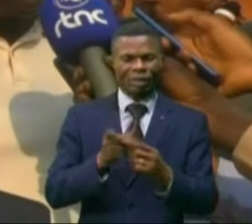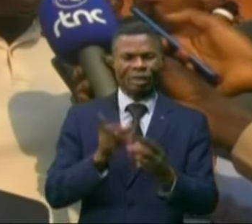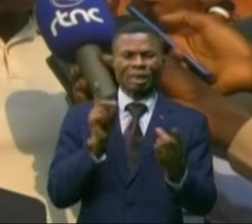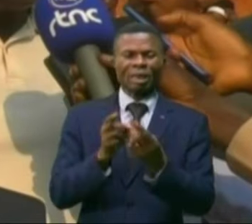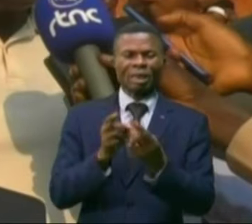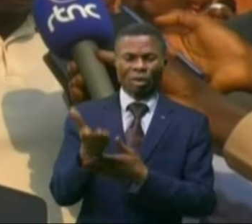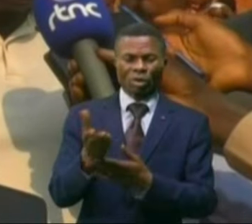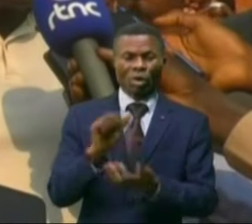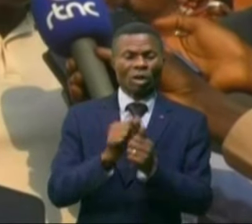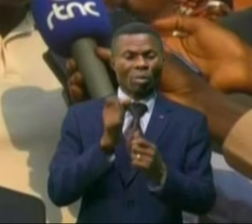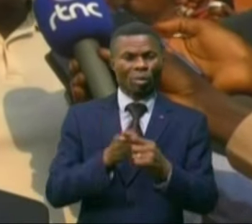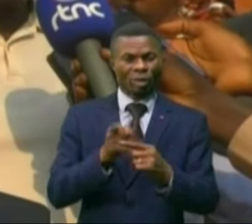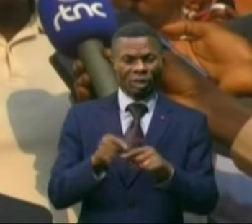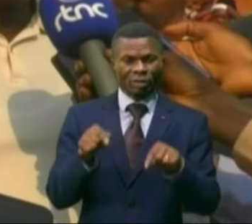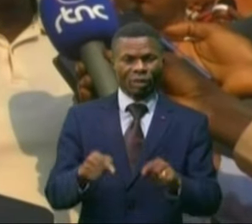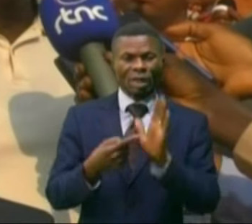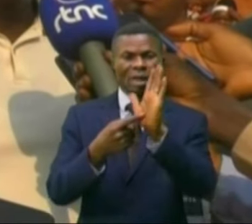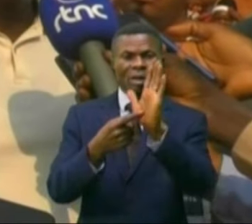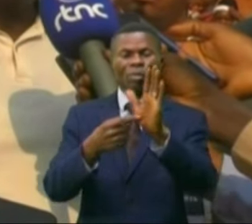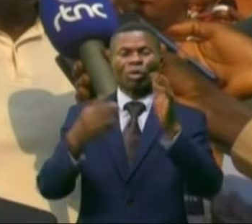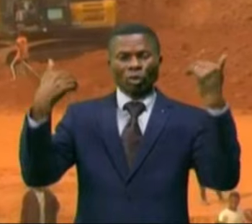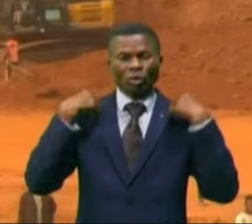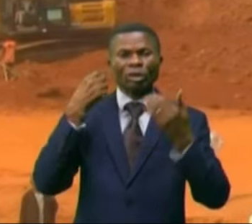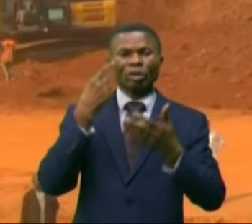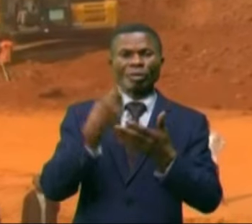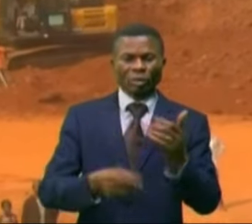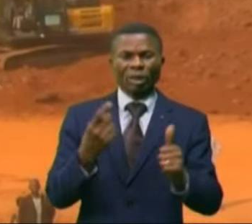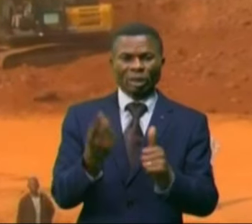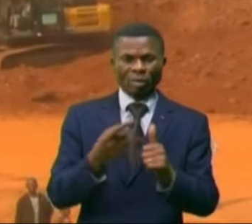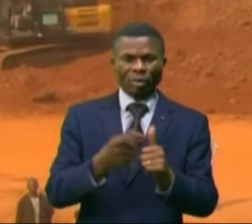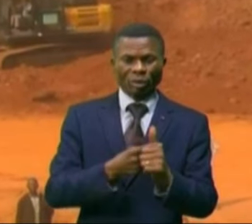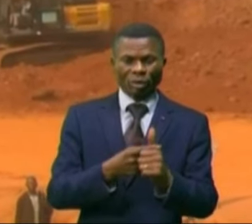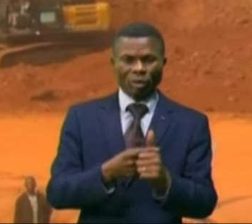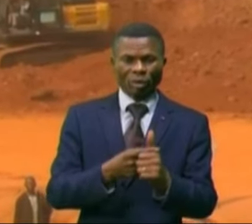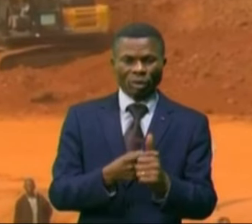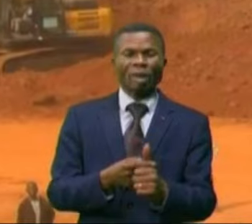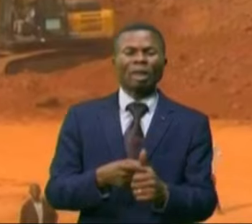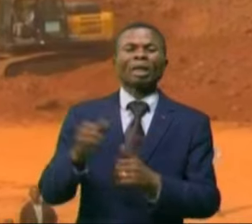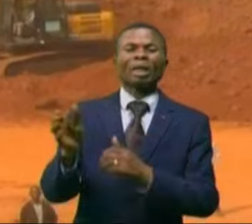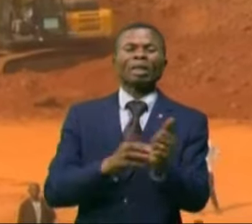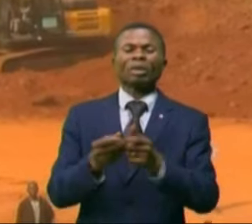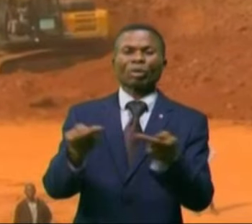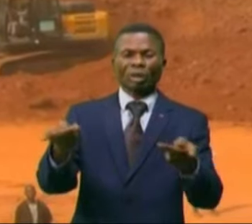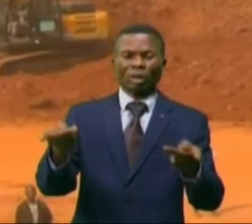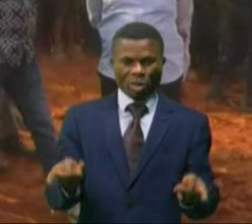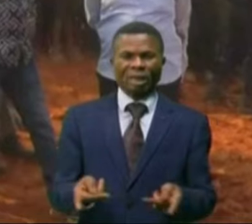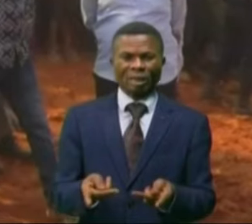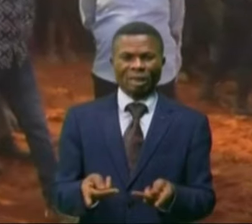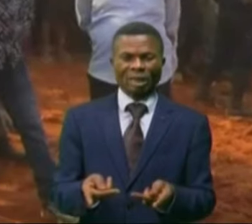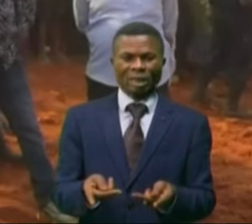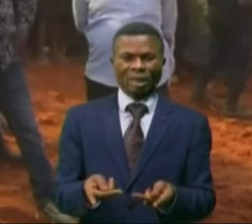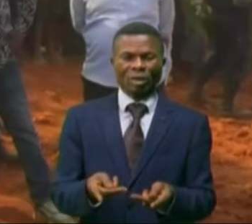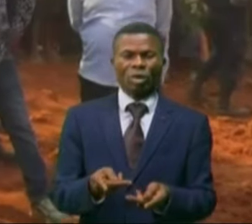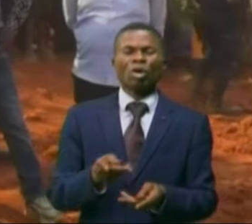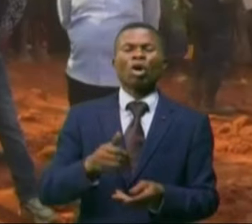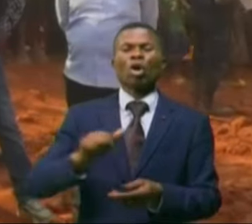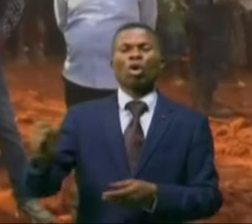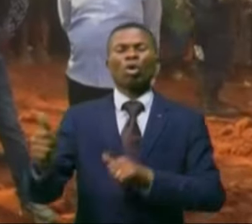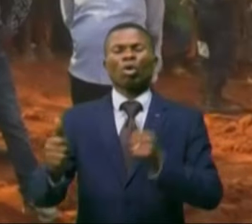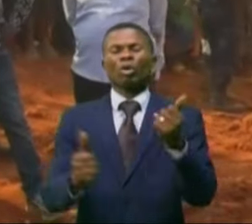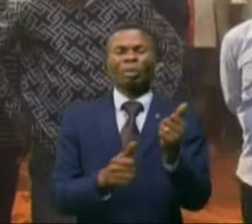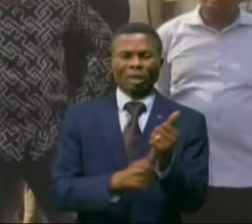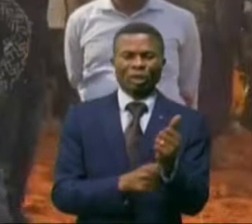difficultés que nous avons présentées à l'autorité sont 1. L'expropriation des terrains sur les espaces que nous avons